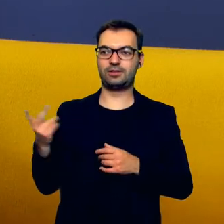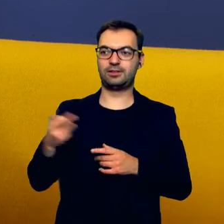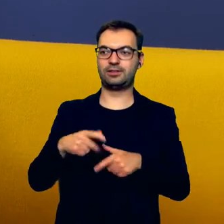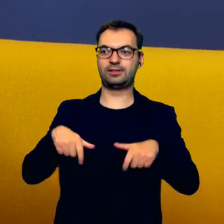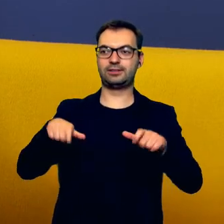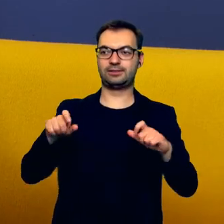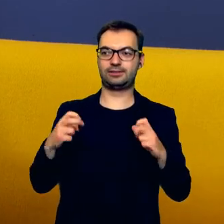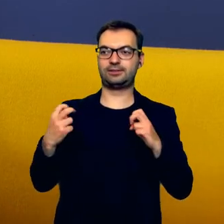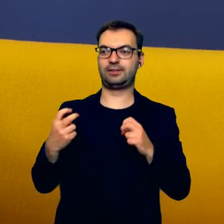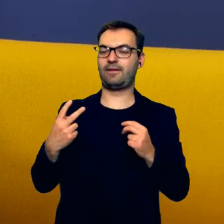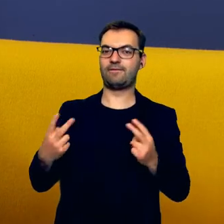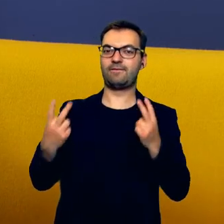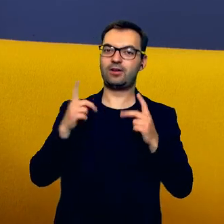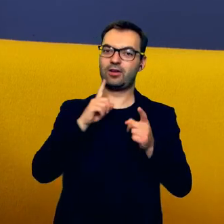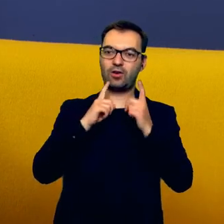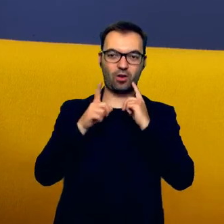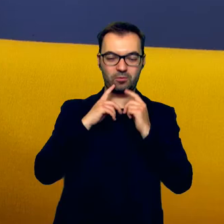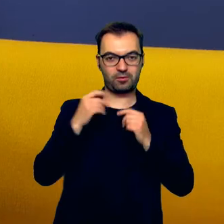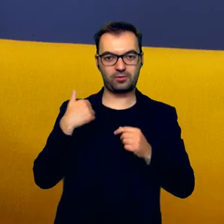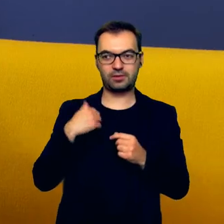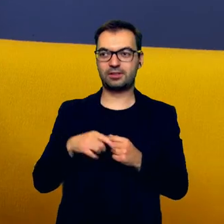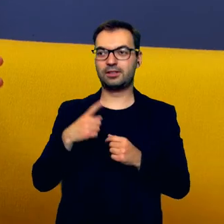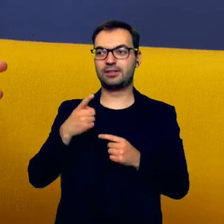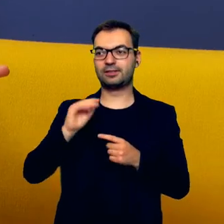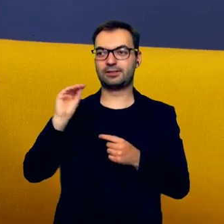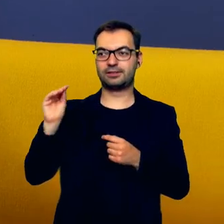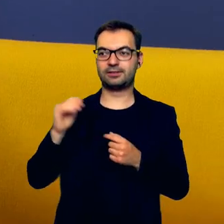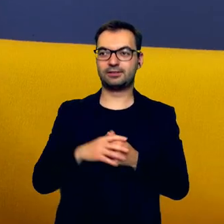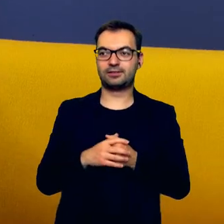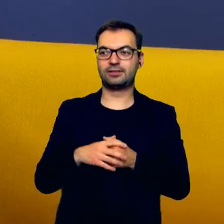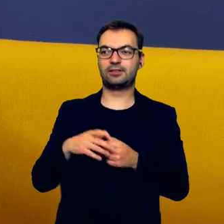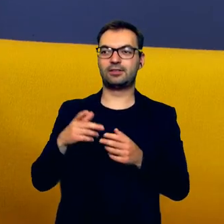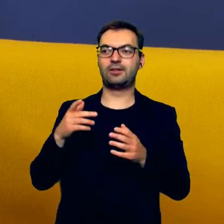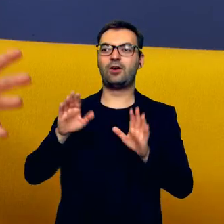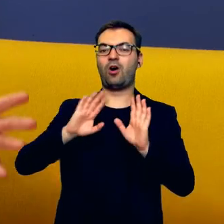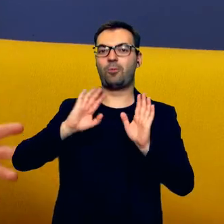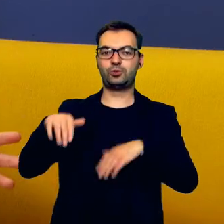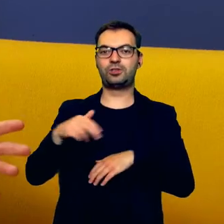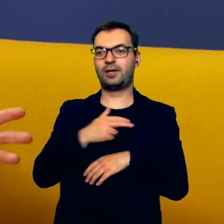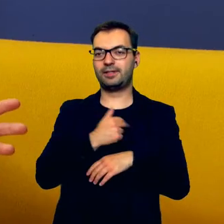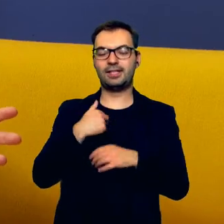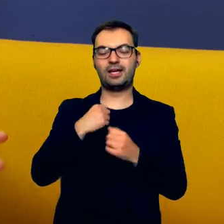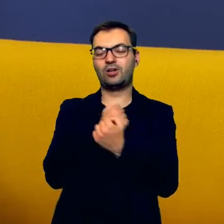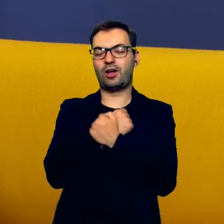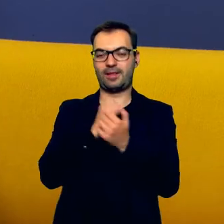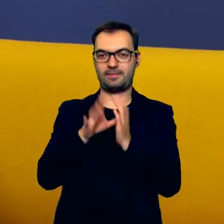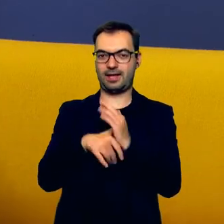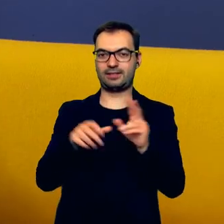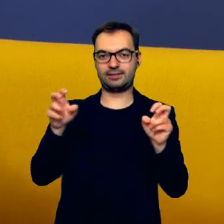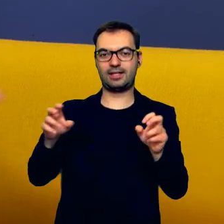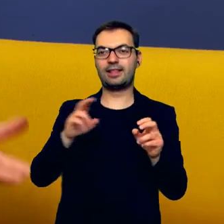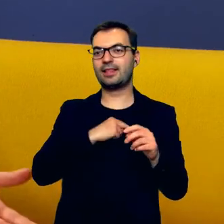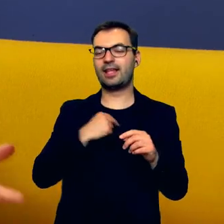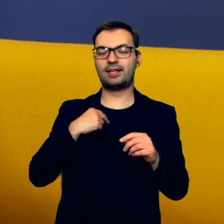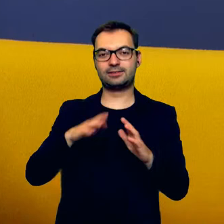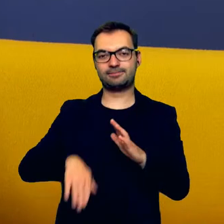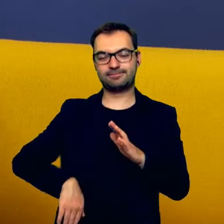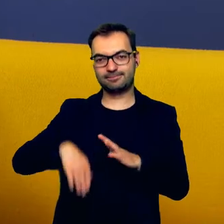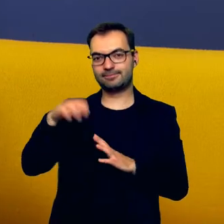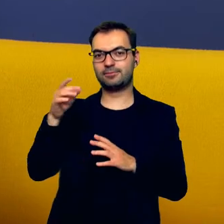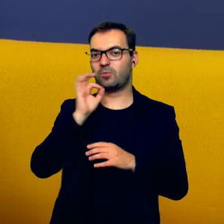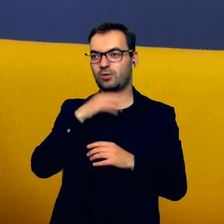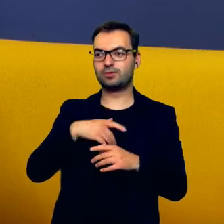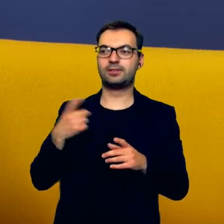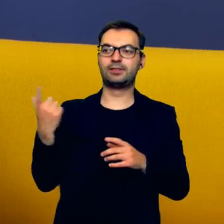takie bardzo ważna rozmowa. Jeden mówi do drugiego, opuszczamy nasze ukochane miasta, miasta naszego dzieciństwa,